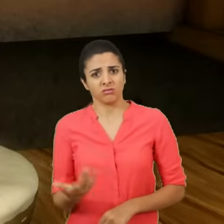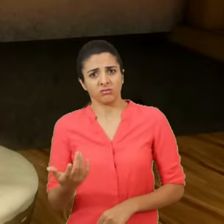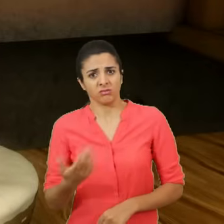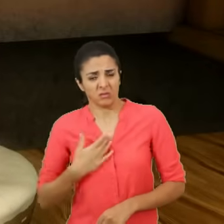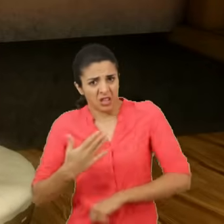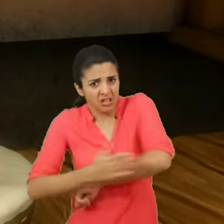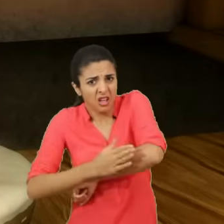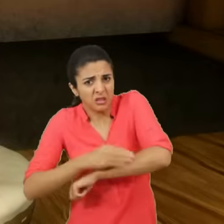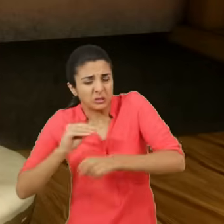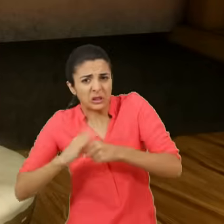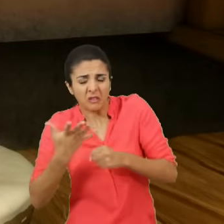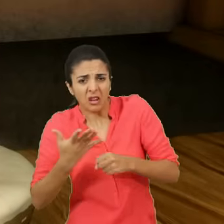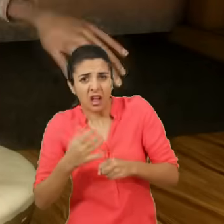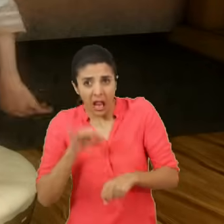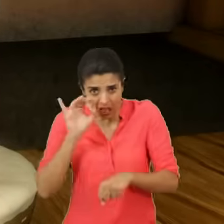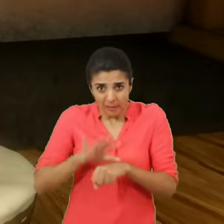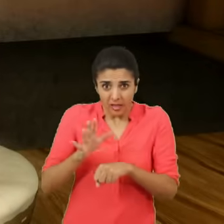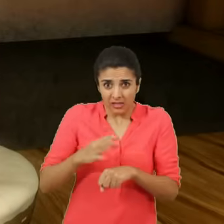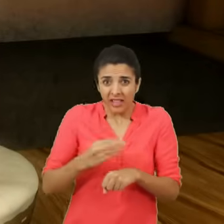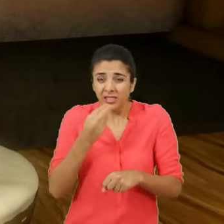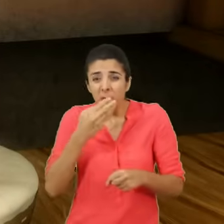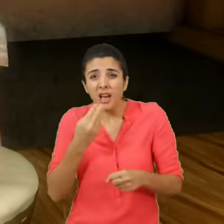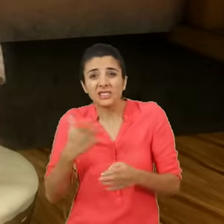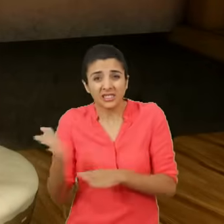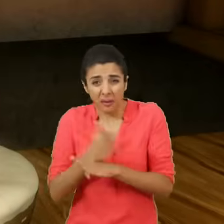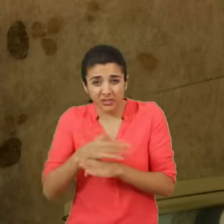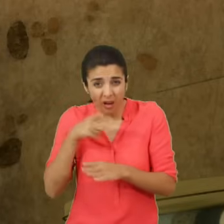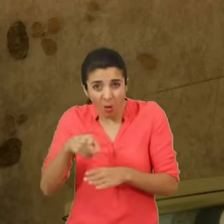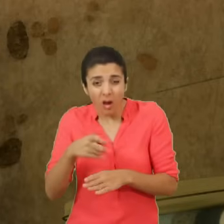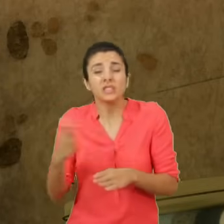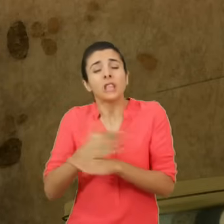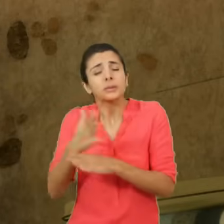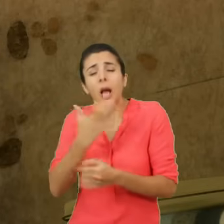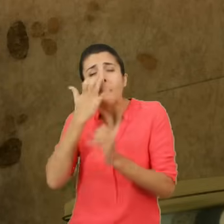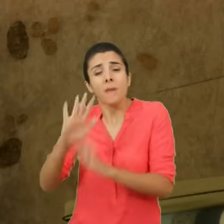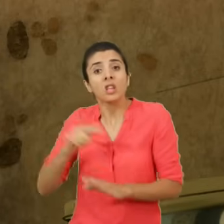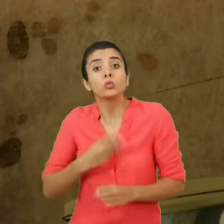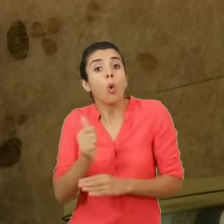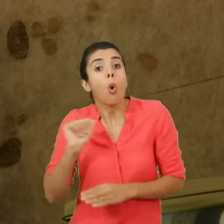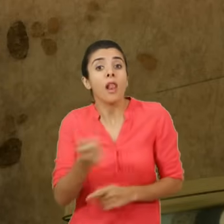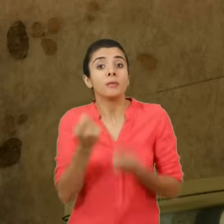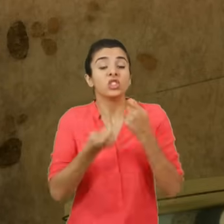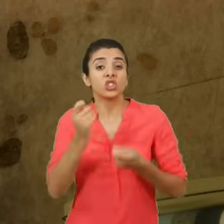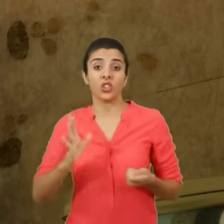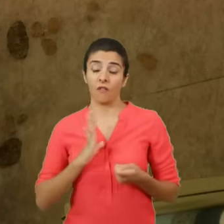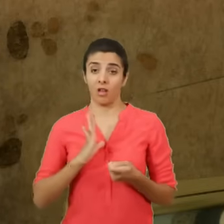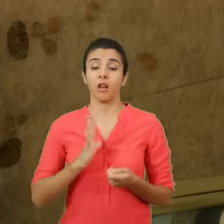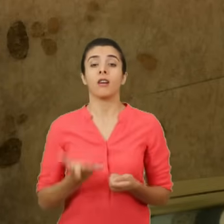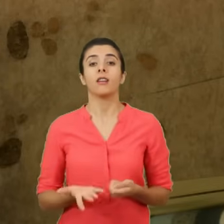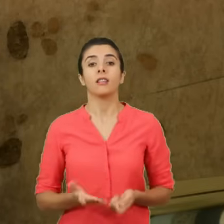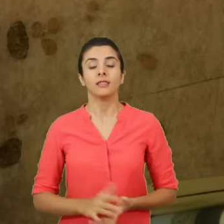mı? Hemen mi? Sebzeler bekleyebilir. Şu an daha önemli işlerim var benim. Tahta merdivenlerden alt kata